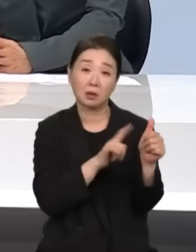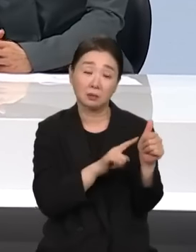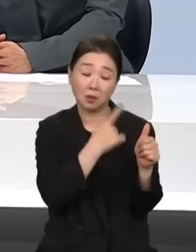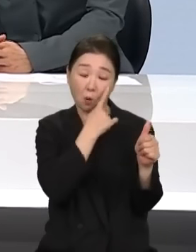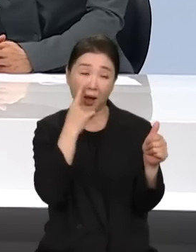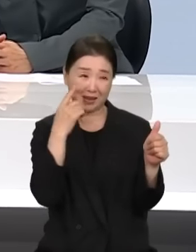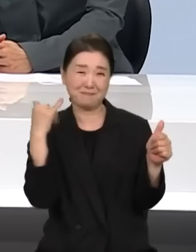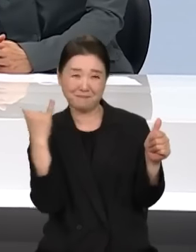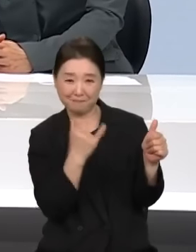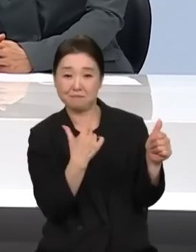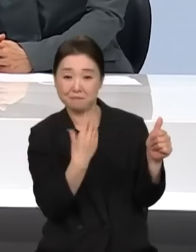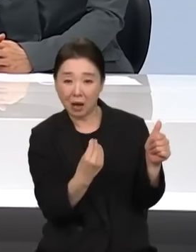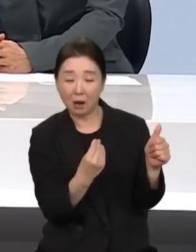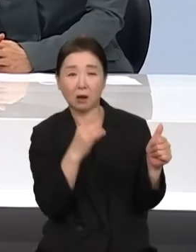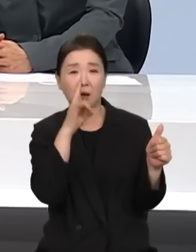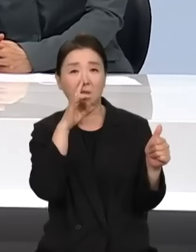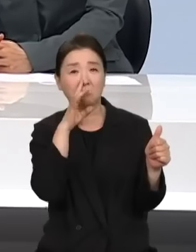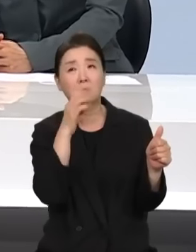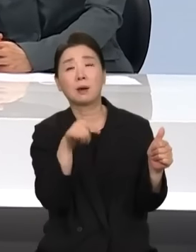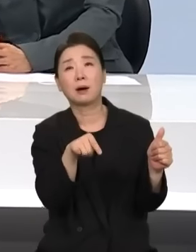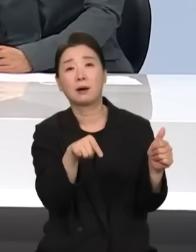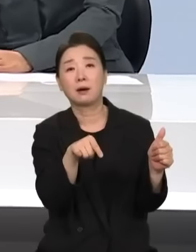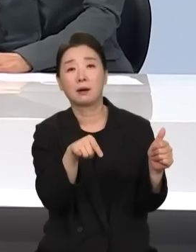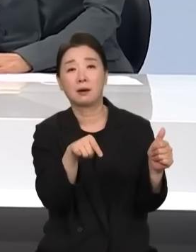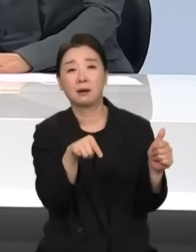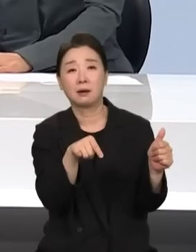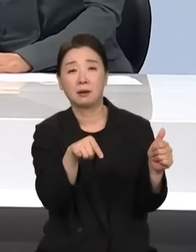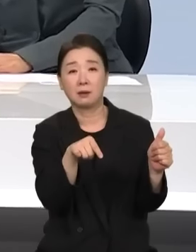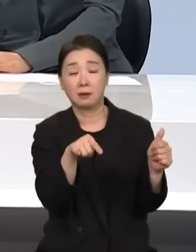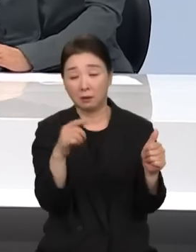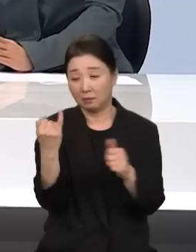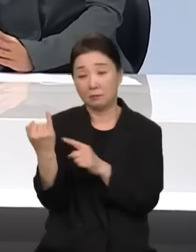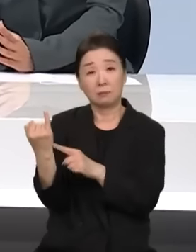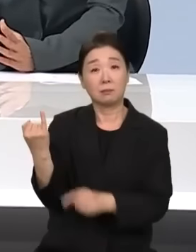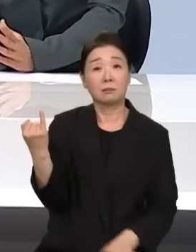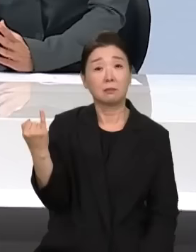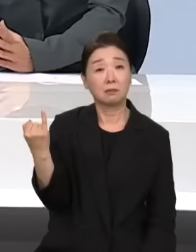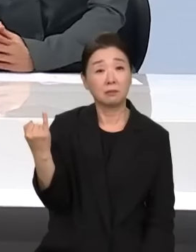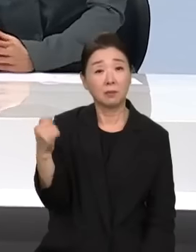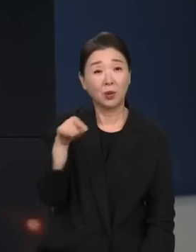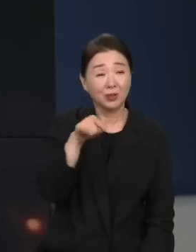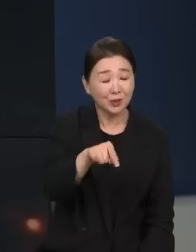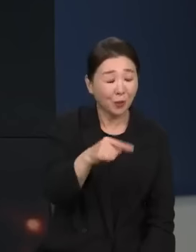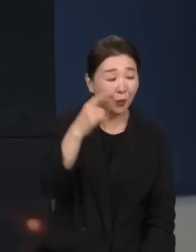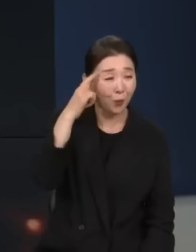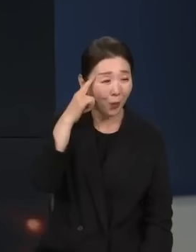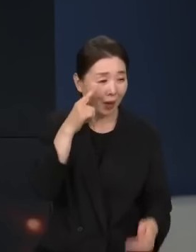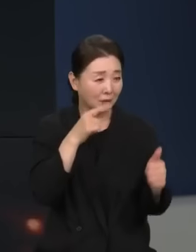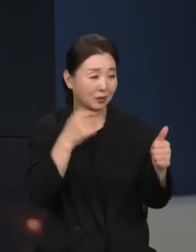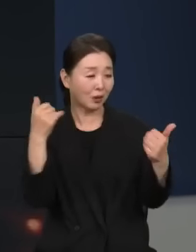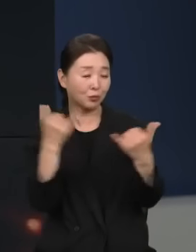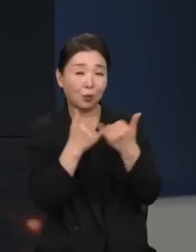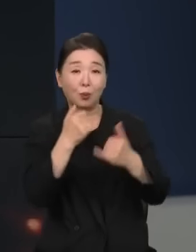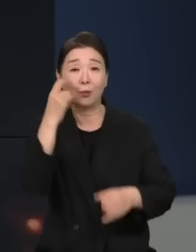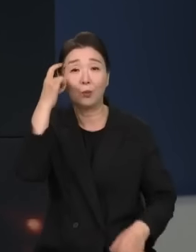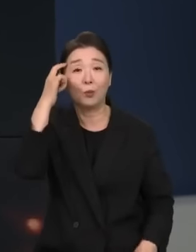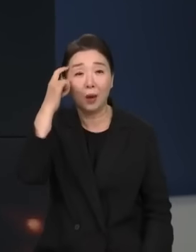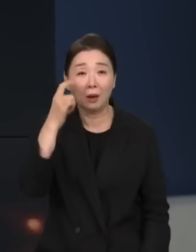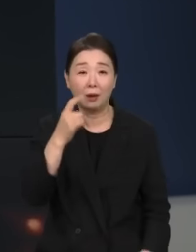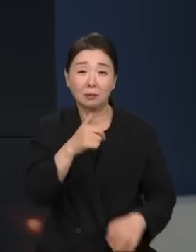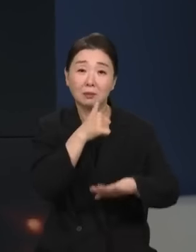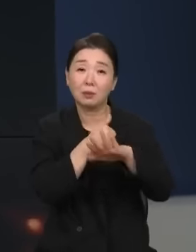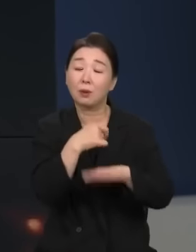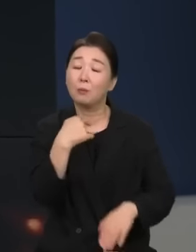확인했기 때문 문에 궁금증이 더 커진 것도 사실인데요 왜 유도 김여사가 이걸 놓고 이씨와 소통을 했는지 또 그